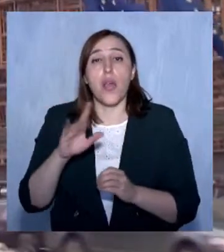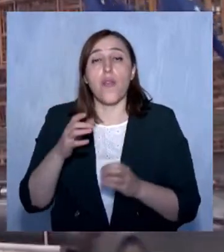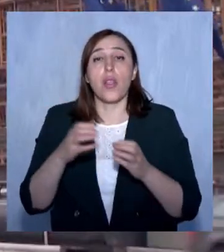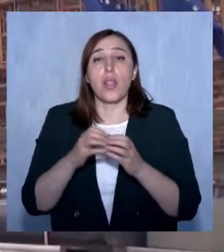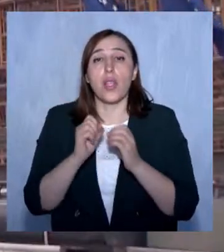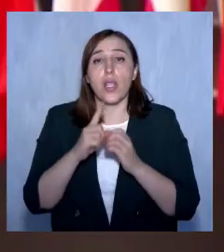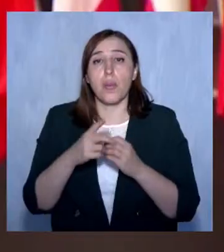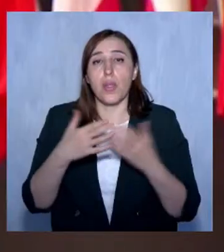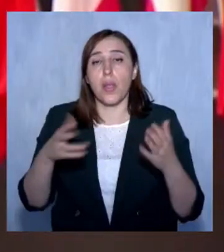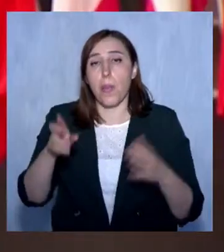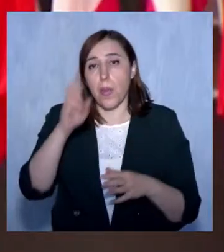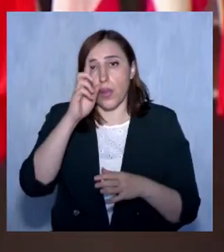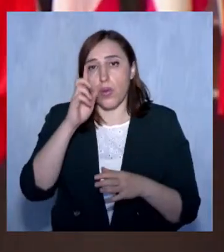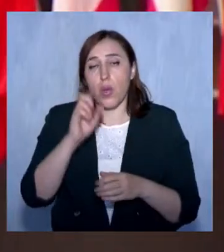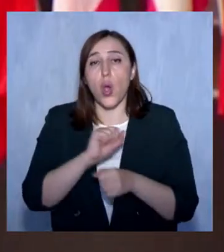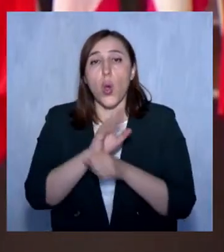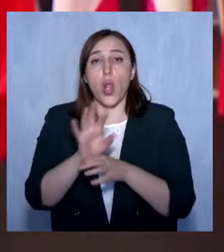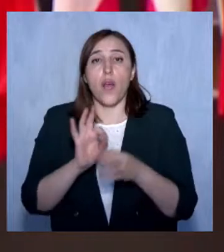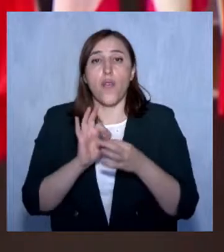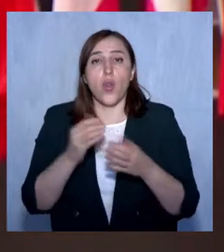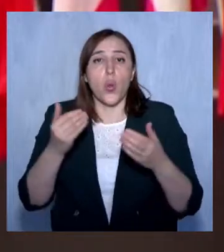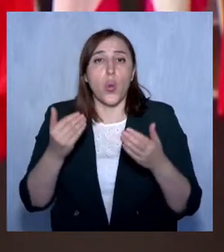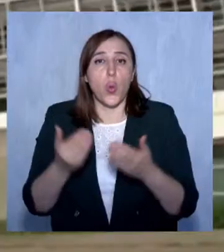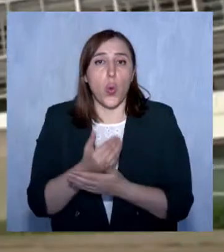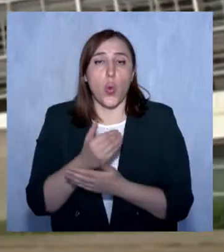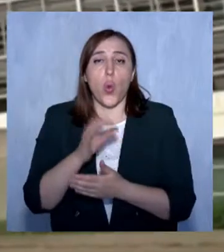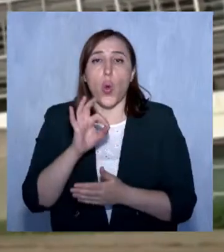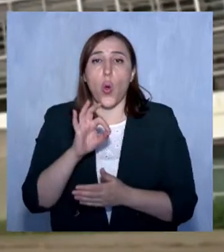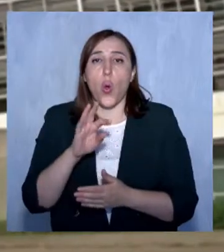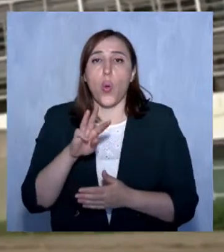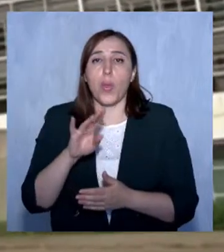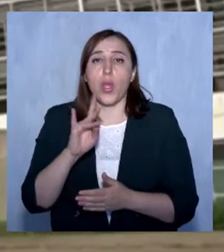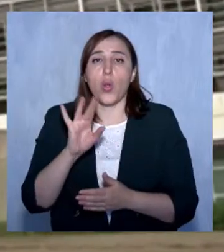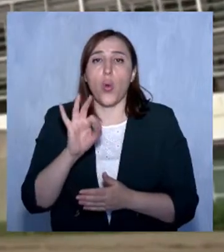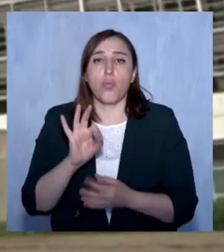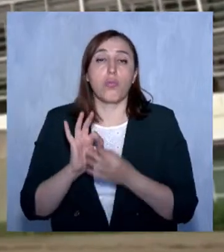մեկերկրներում հաստատվել է Քորոնավիրուսի նոր շտամով ոմիկրոնով